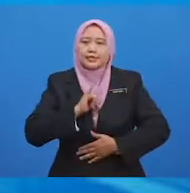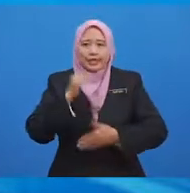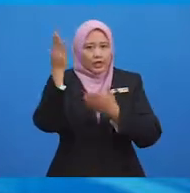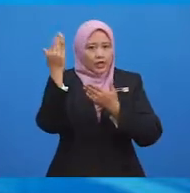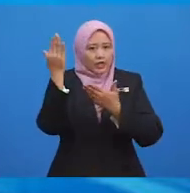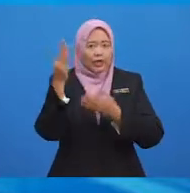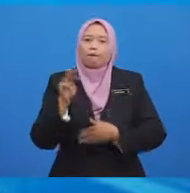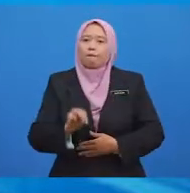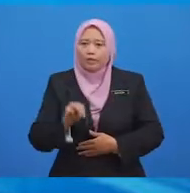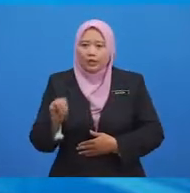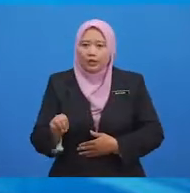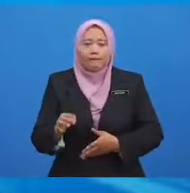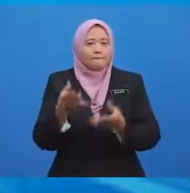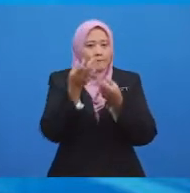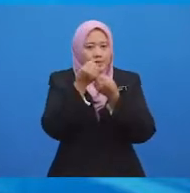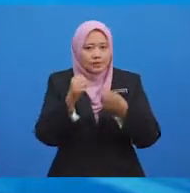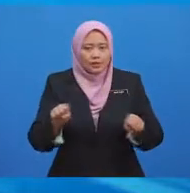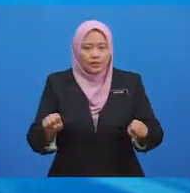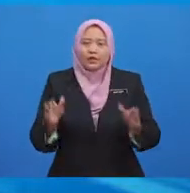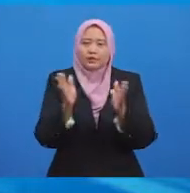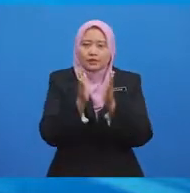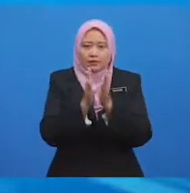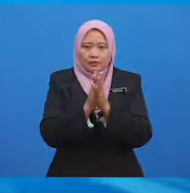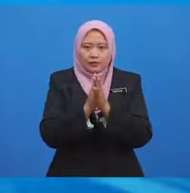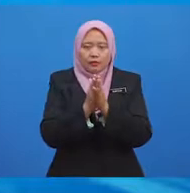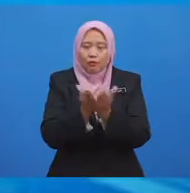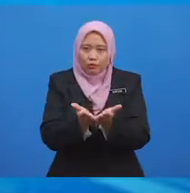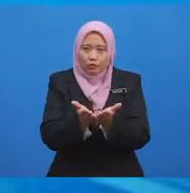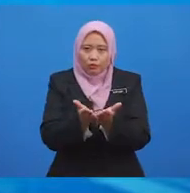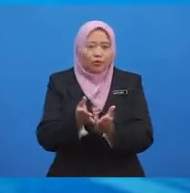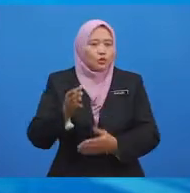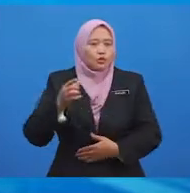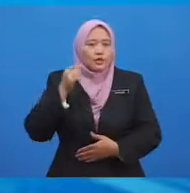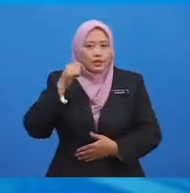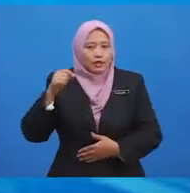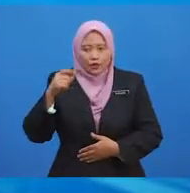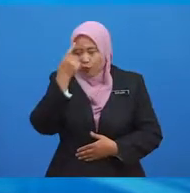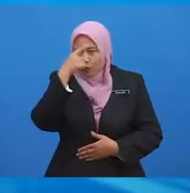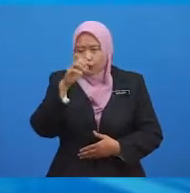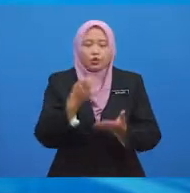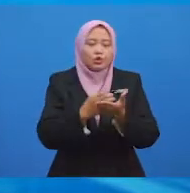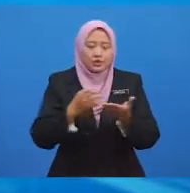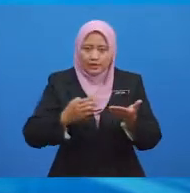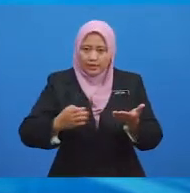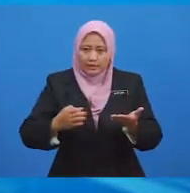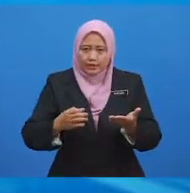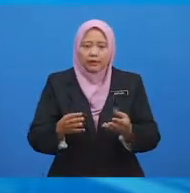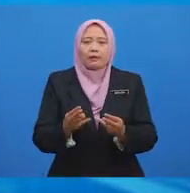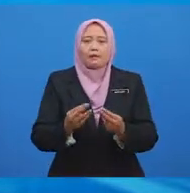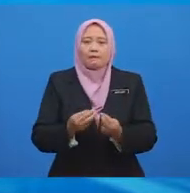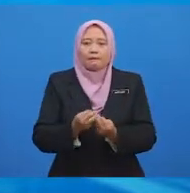murid-murid dapat bersedia dengan buku dan alat tulis untuk membuat catatan maklumat yang